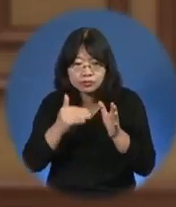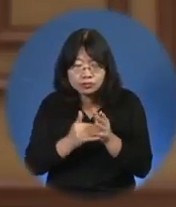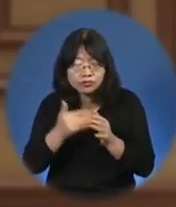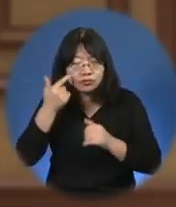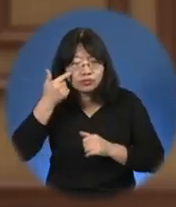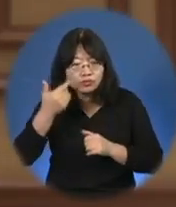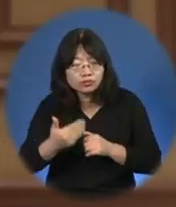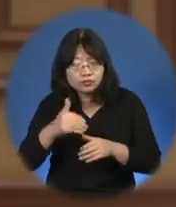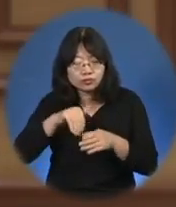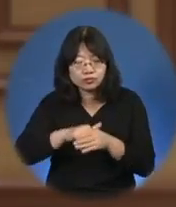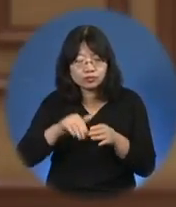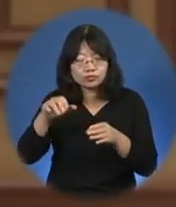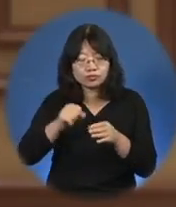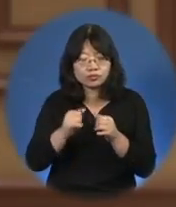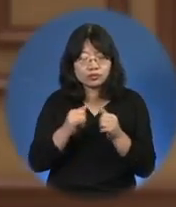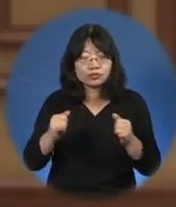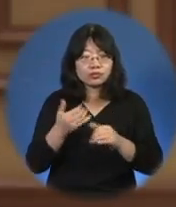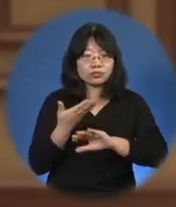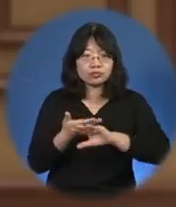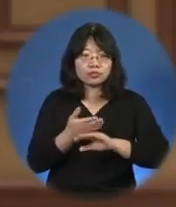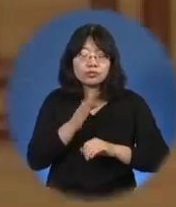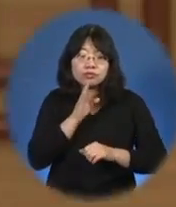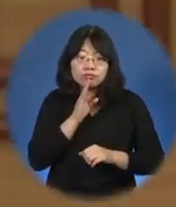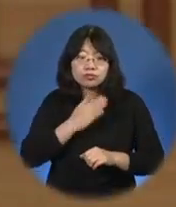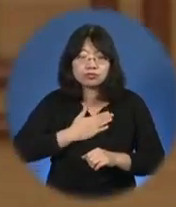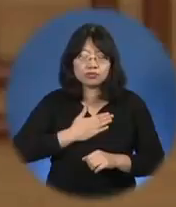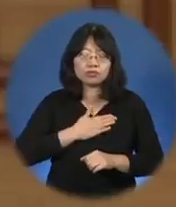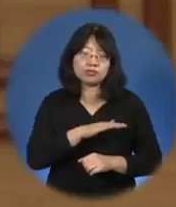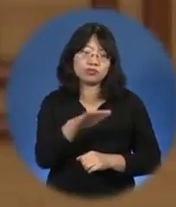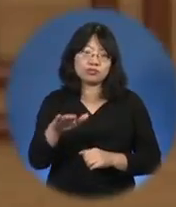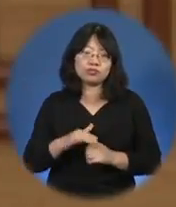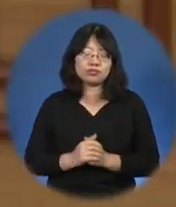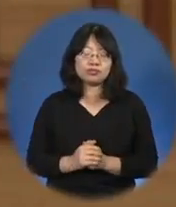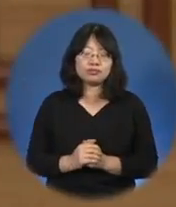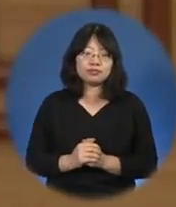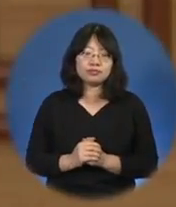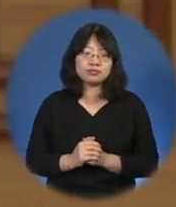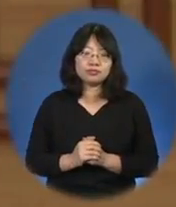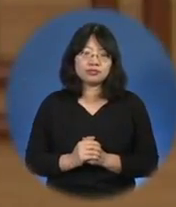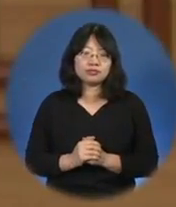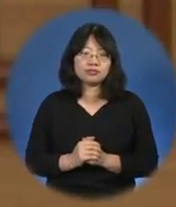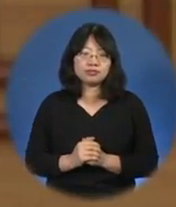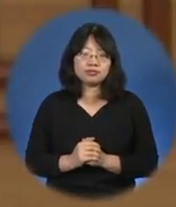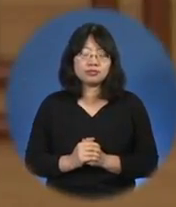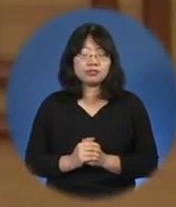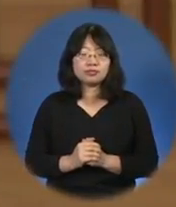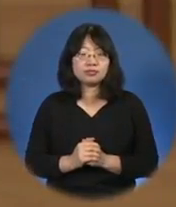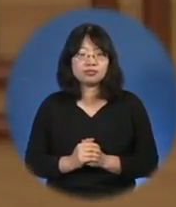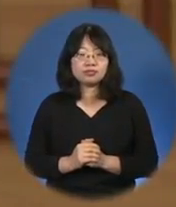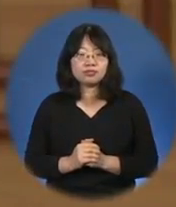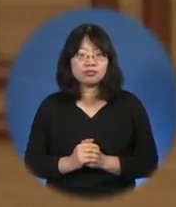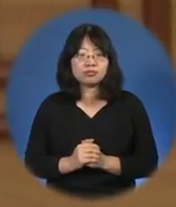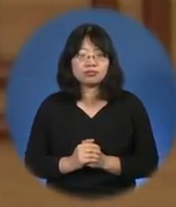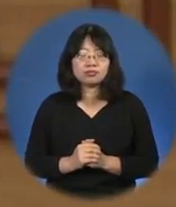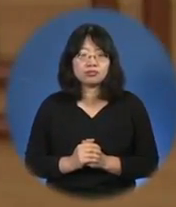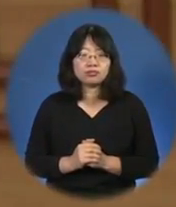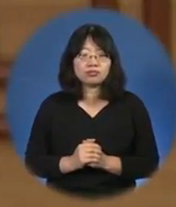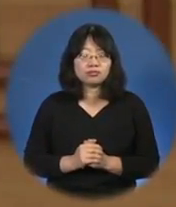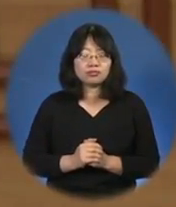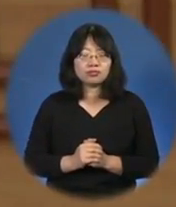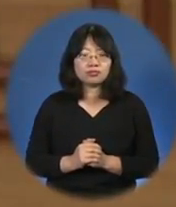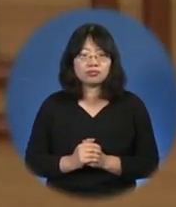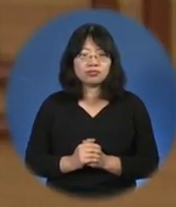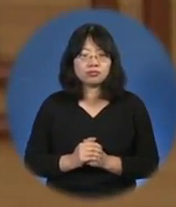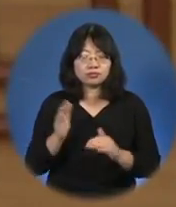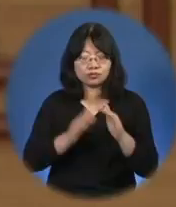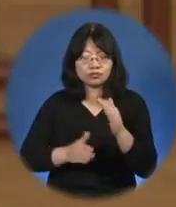뭐 투표로 뽑은 사람들도 아니고. 저희가 이제 그 일본 이제 이른바